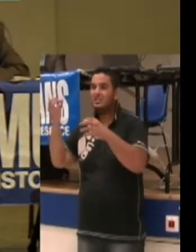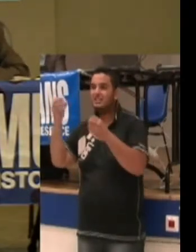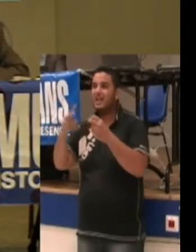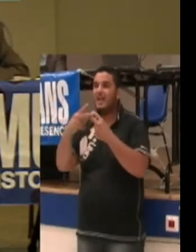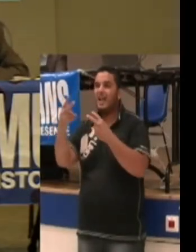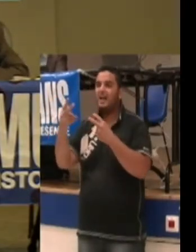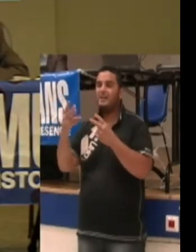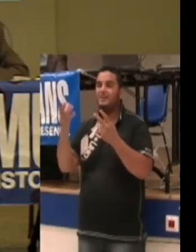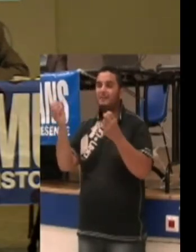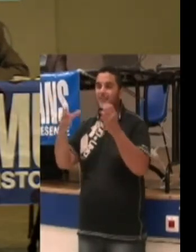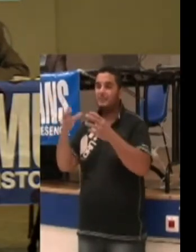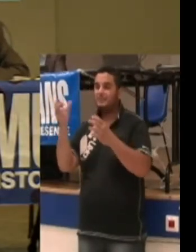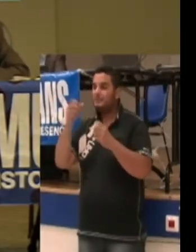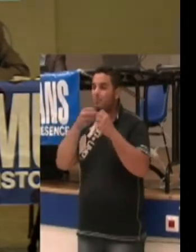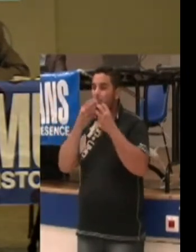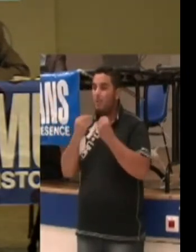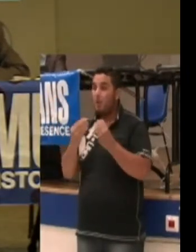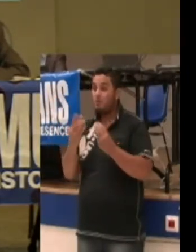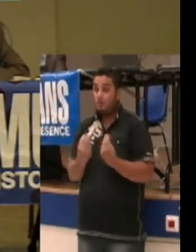sorciers.